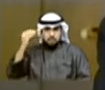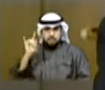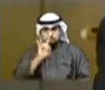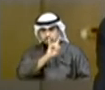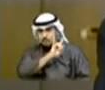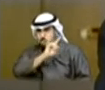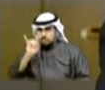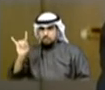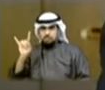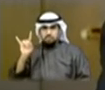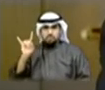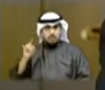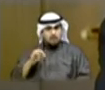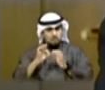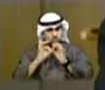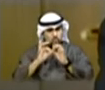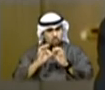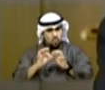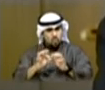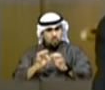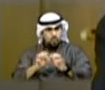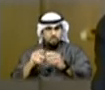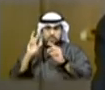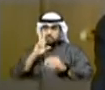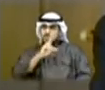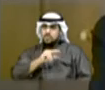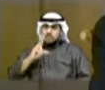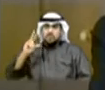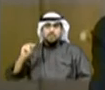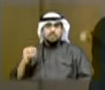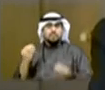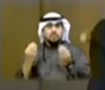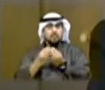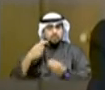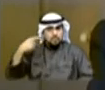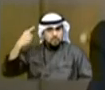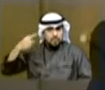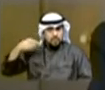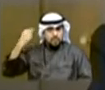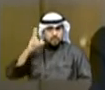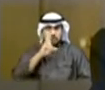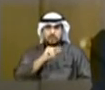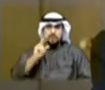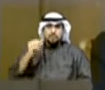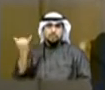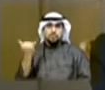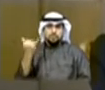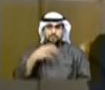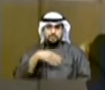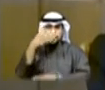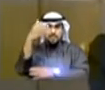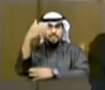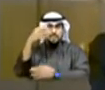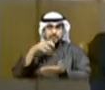كويتي عاش على أرض الكويت في تلك السنة، وإن شاء الله وتحرص سفارة دولة الكويت على إقامة